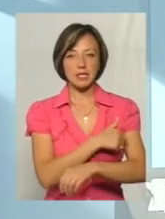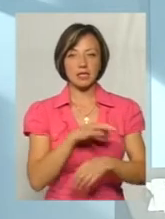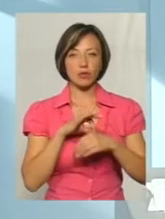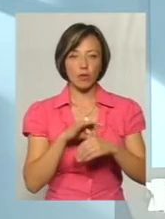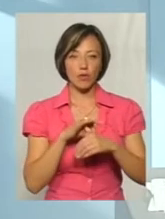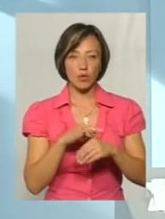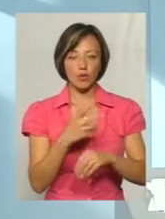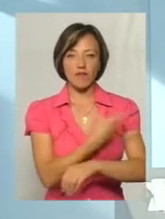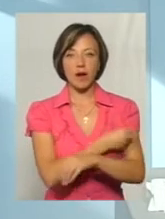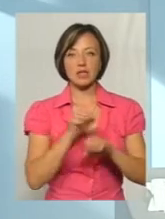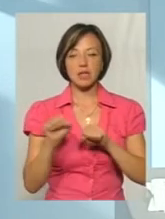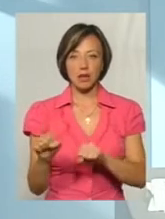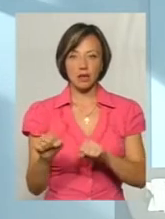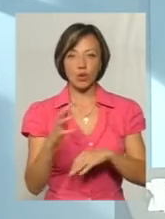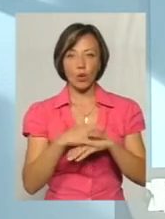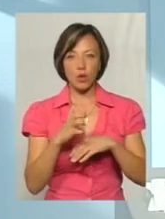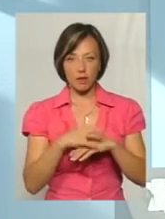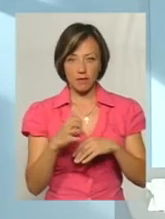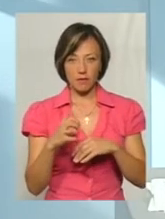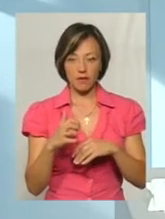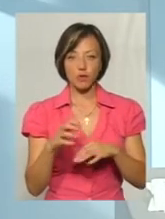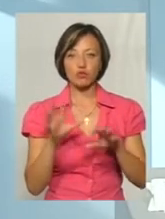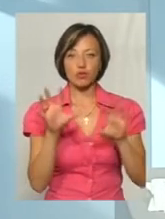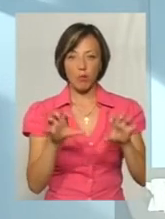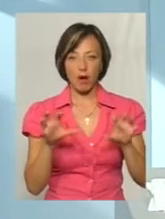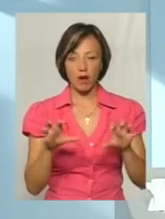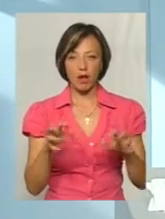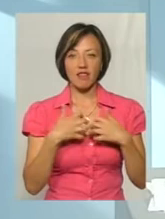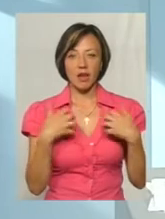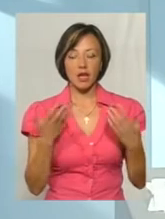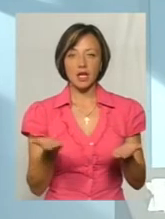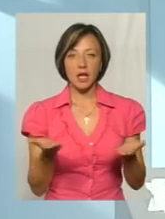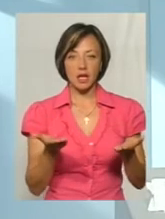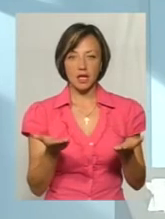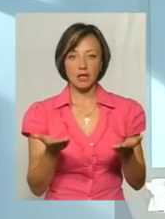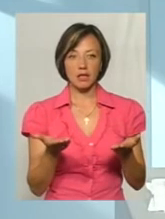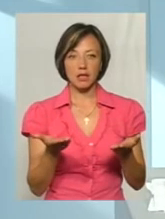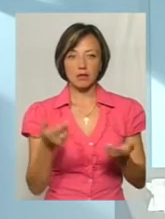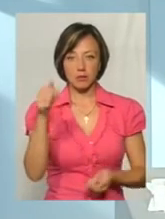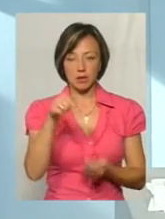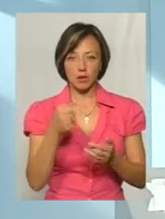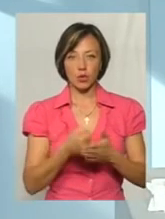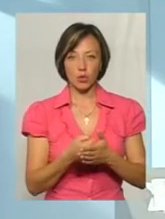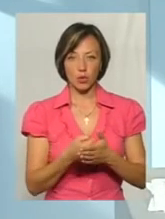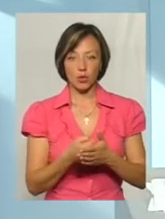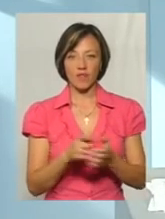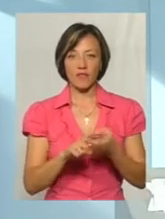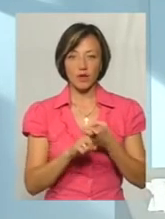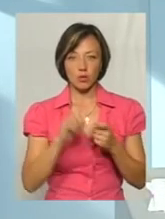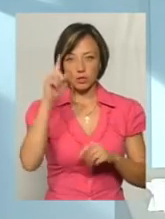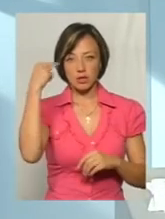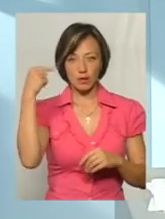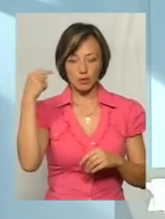проводять вакцинацію котів, собак, тварин, які сприйнятні до вірусу